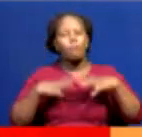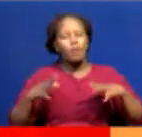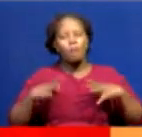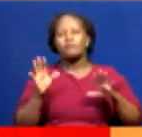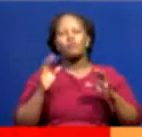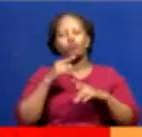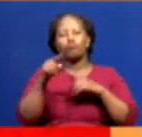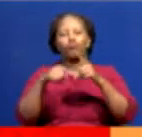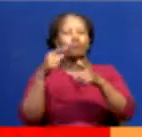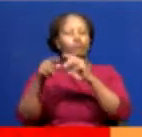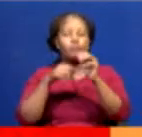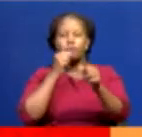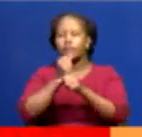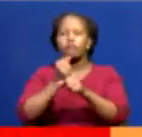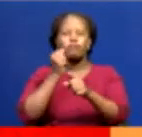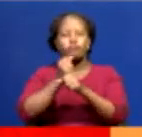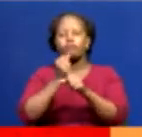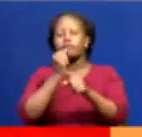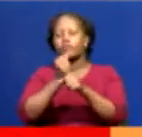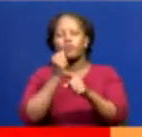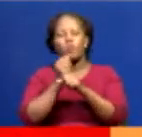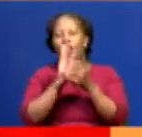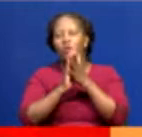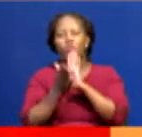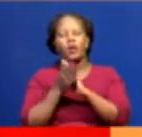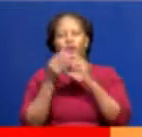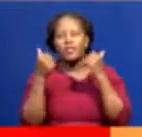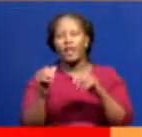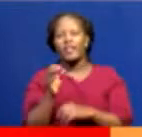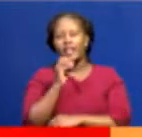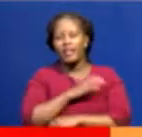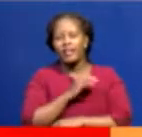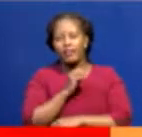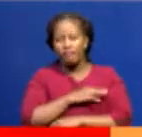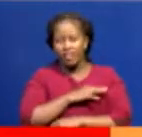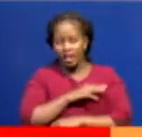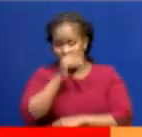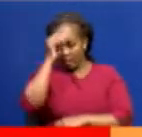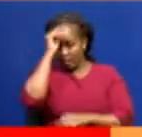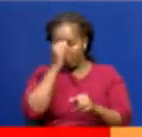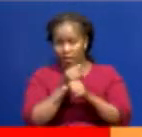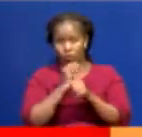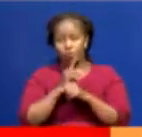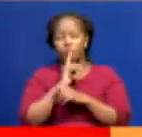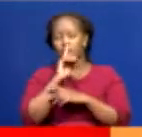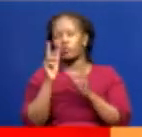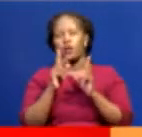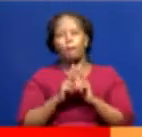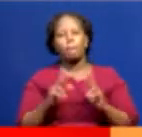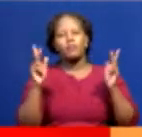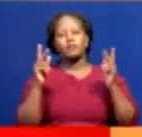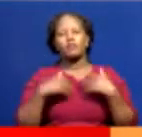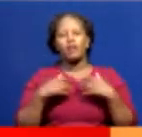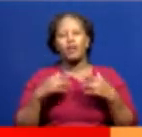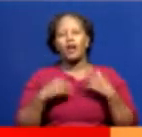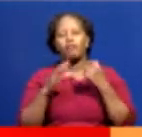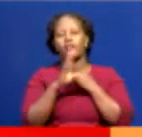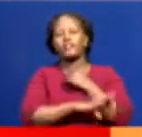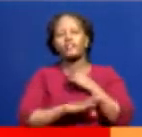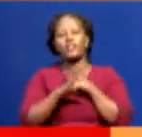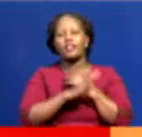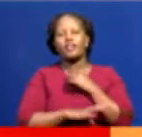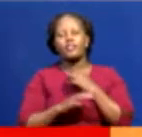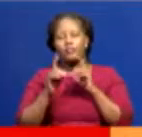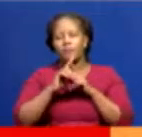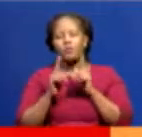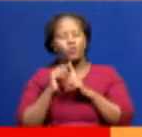makazini, wafanye kazi yao bila kuwa na wasiwasi yoyote. Serikali itahakikisha imehudumisha amani katika taifa yetu nzima,